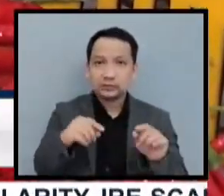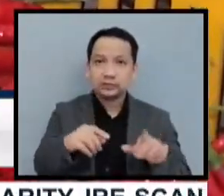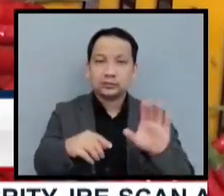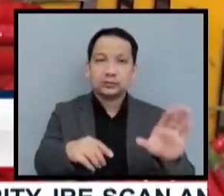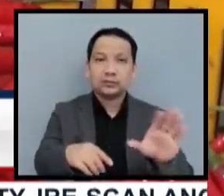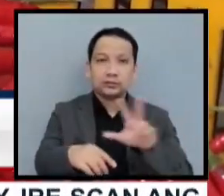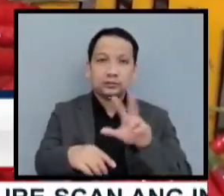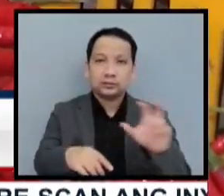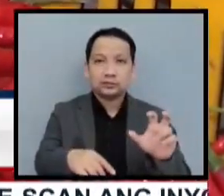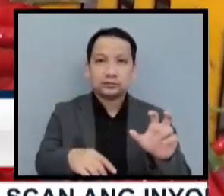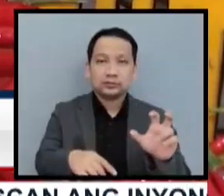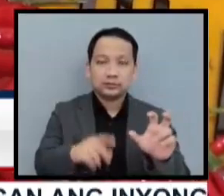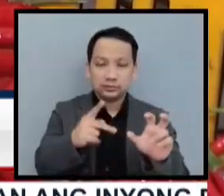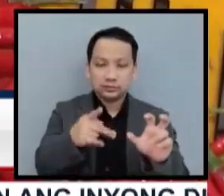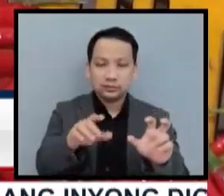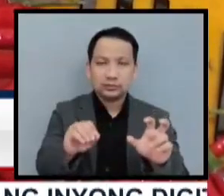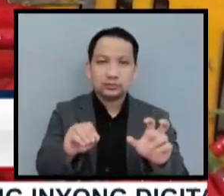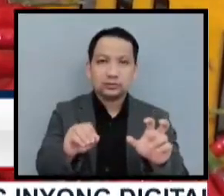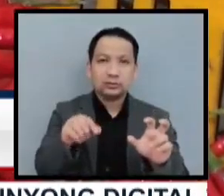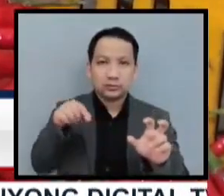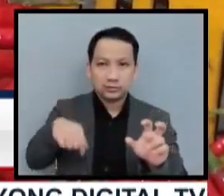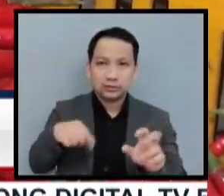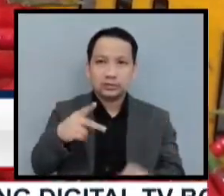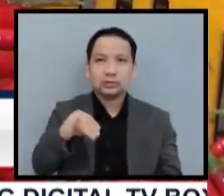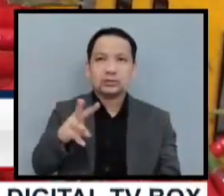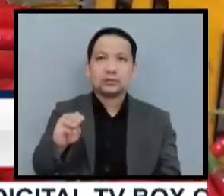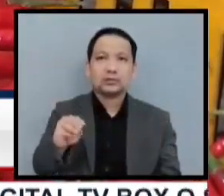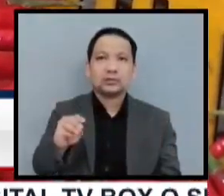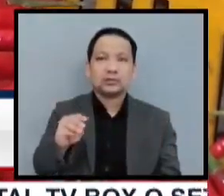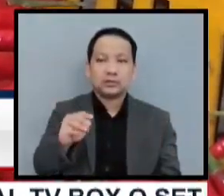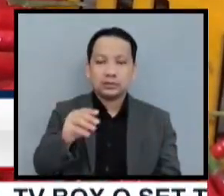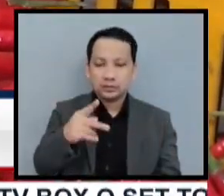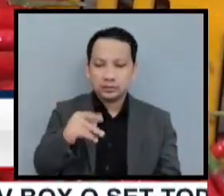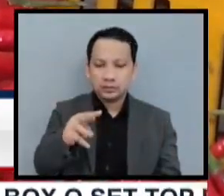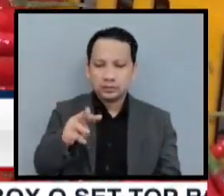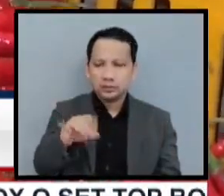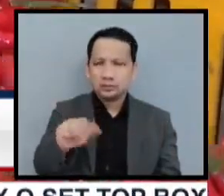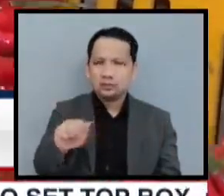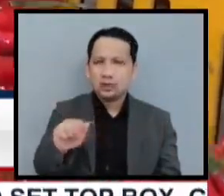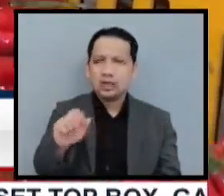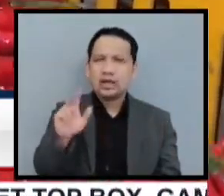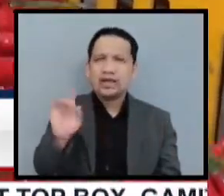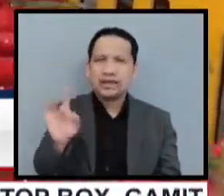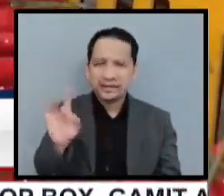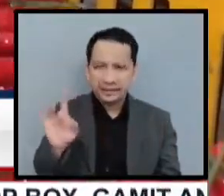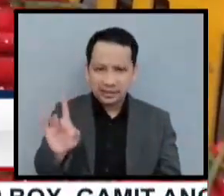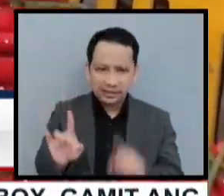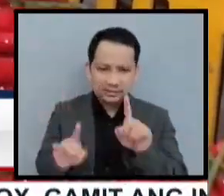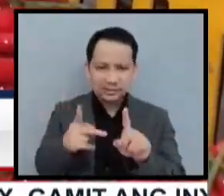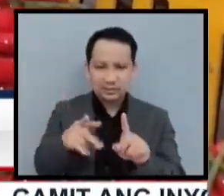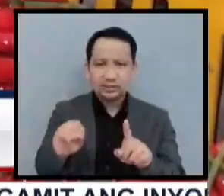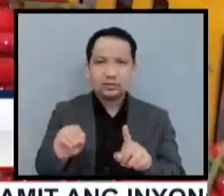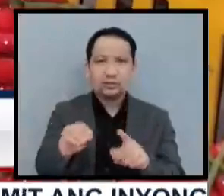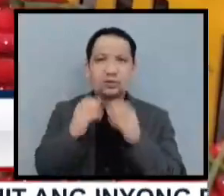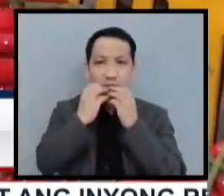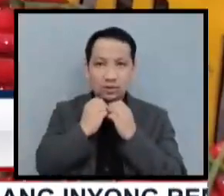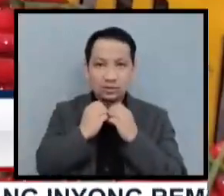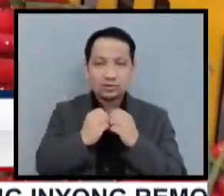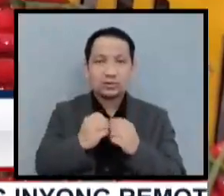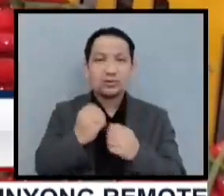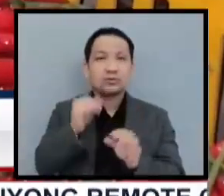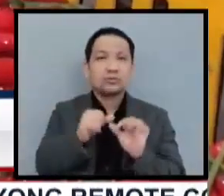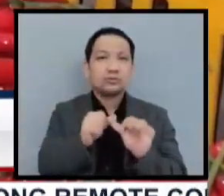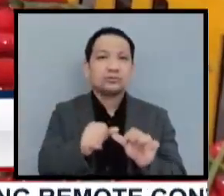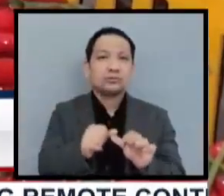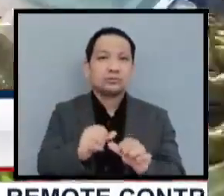300 pesos per kilo, dito sa Kadiwa 80 pesos lang. Kwento nga ni Marilyn sa atin, no, kaya daw mura ang paninda nila ay dahil sarili